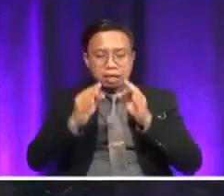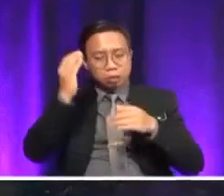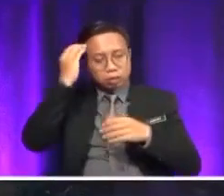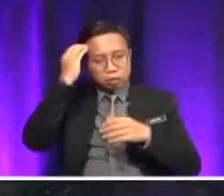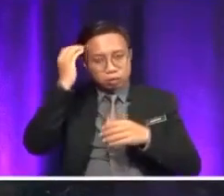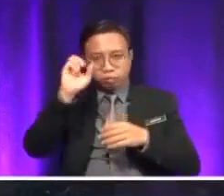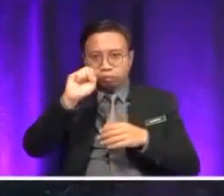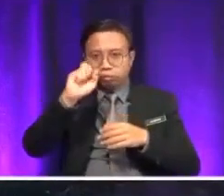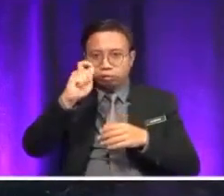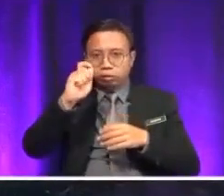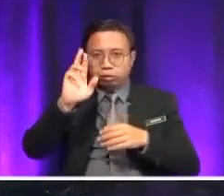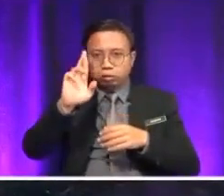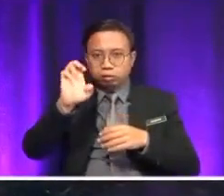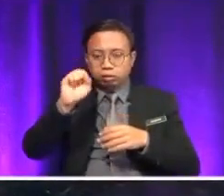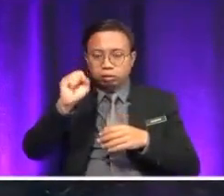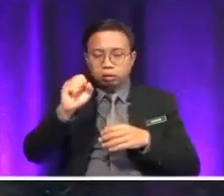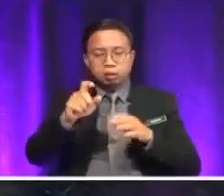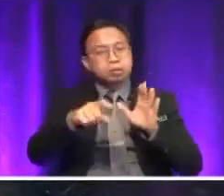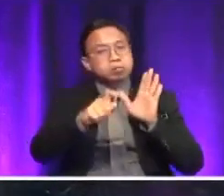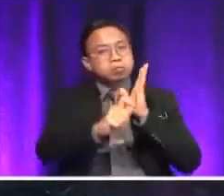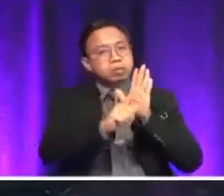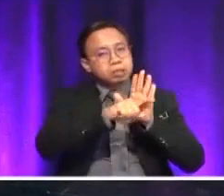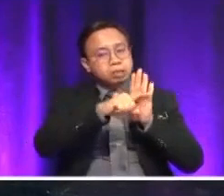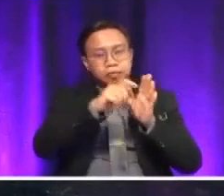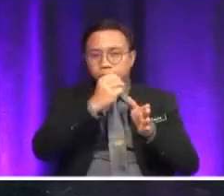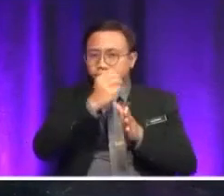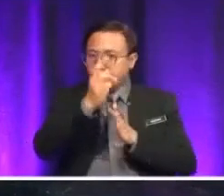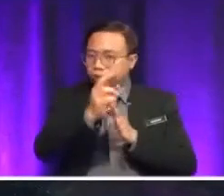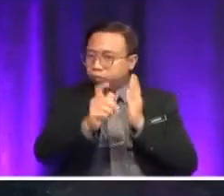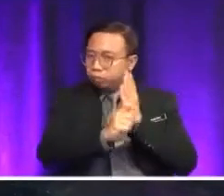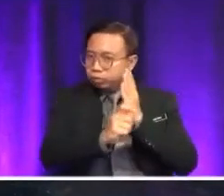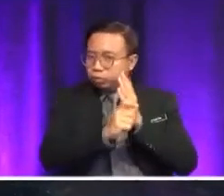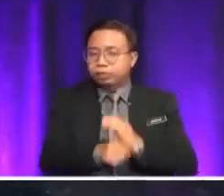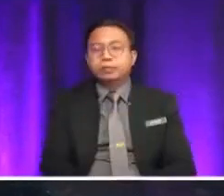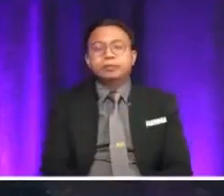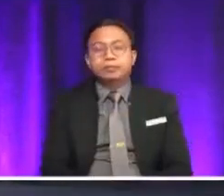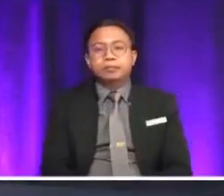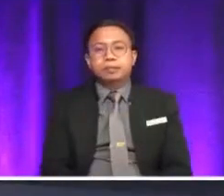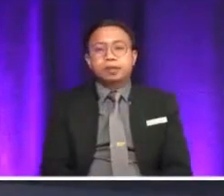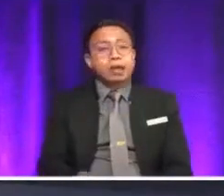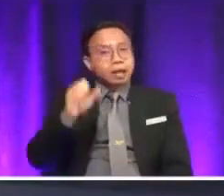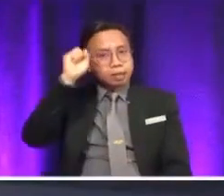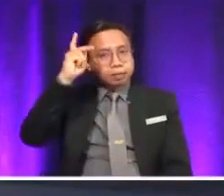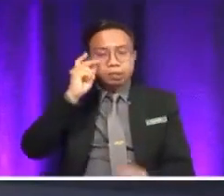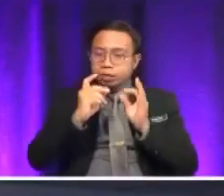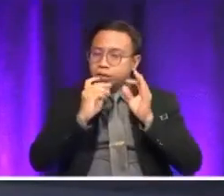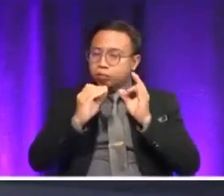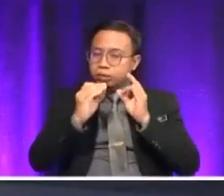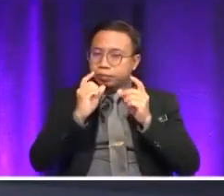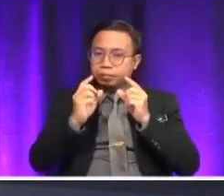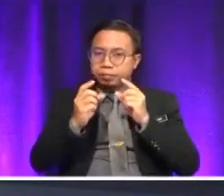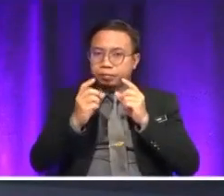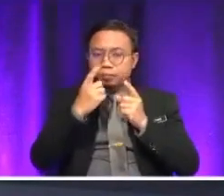Stres ni negatif saja ke ataupun ada yang positif? Kalau setahu saya lah cikgu, stres ni kebanyakan ke